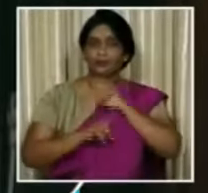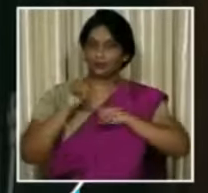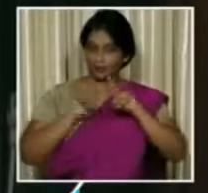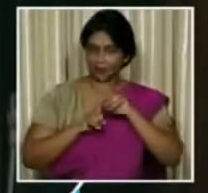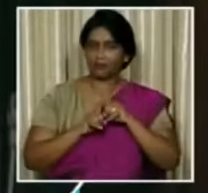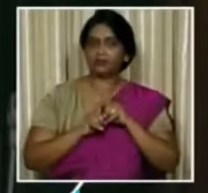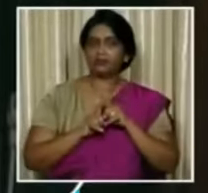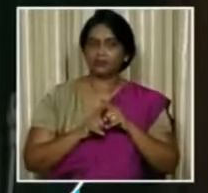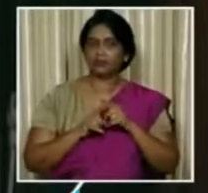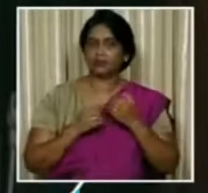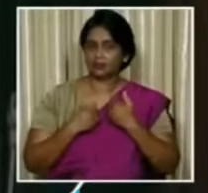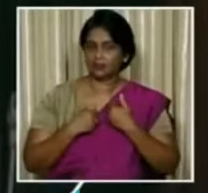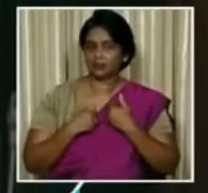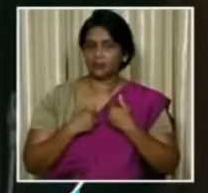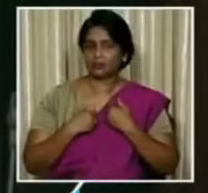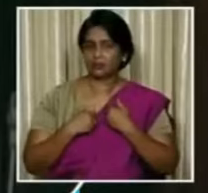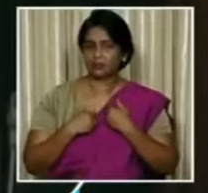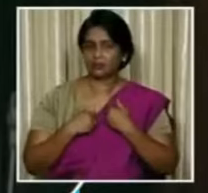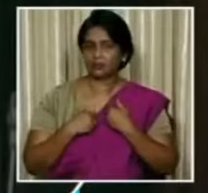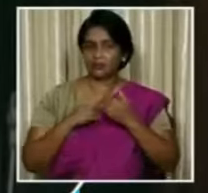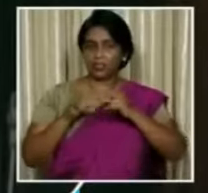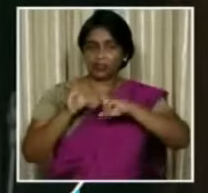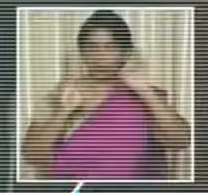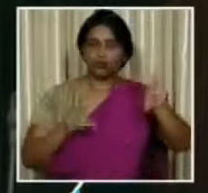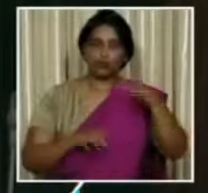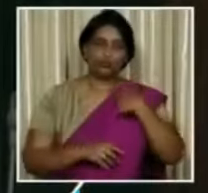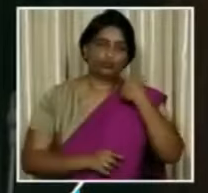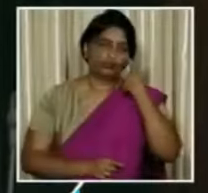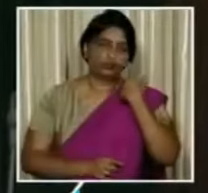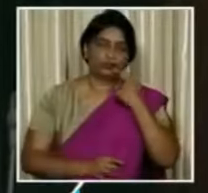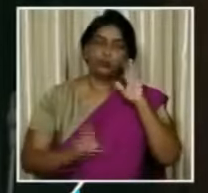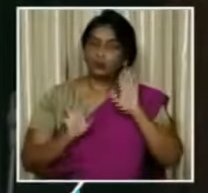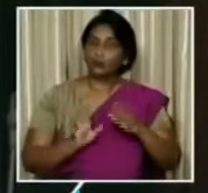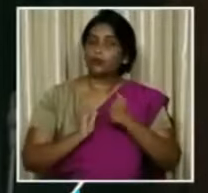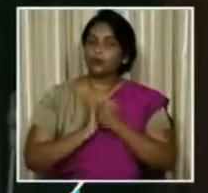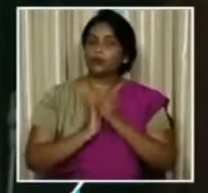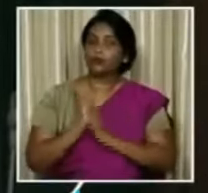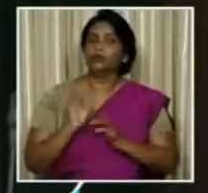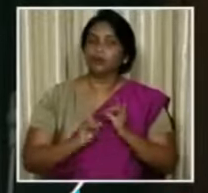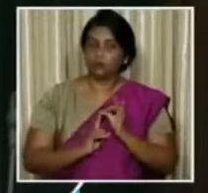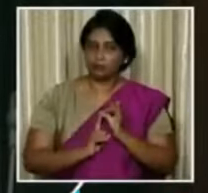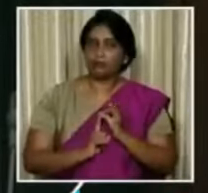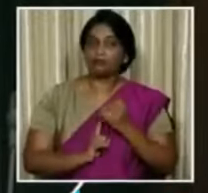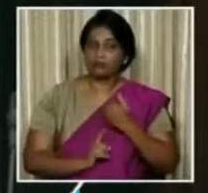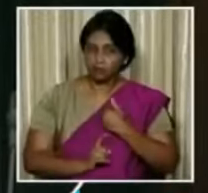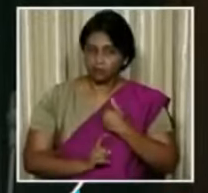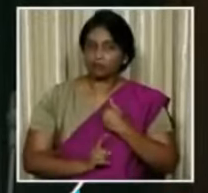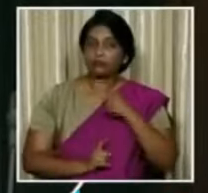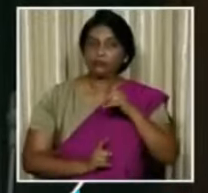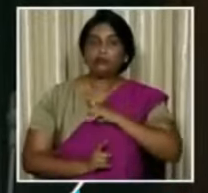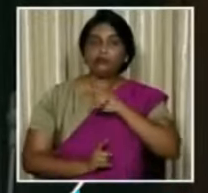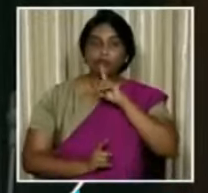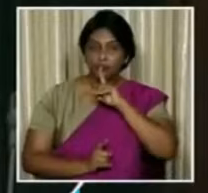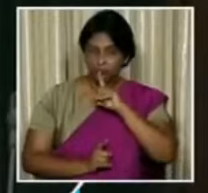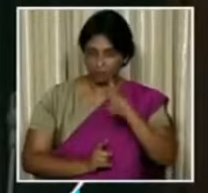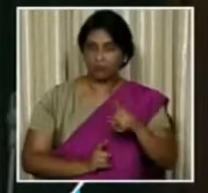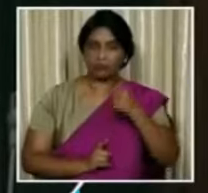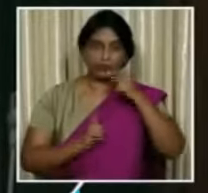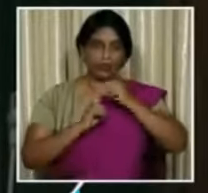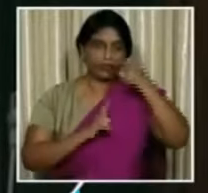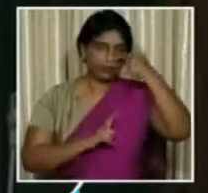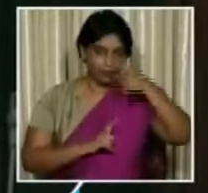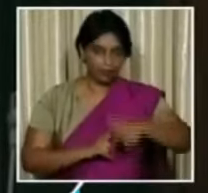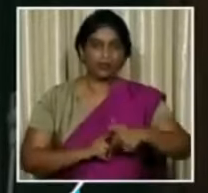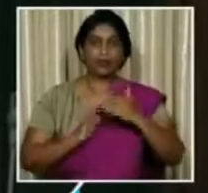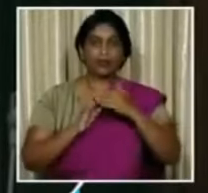වෙන්නේ කියලා ඔබතුමා ඉන්නේ දැන් මම ඔබතුමා ඉවත් වීම පිළිබඳව කණගාටු වෙනවා හැබැයි ගරු ඇමතුමා මමත් ඔබතුමාට යෝජනාවක් දුන්නා ඔය පෙට්‍රල් සෙට්